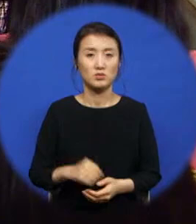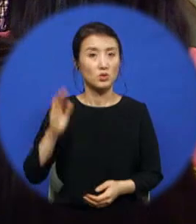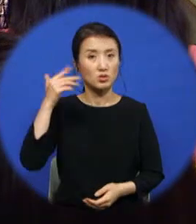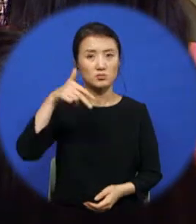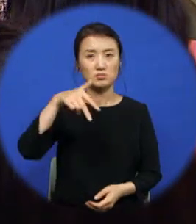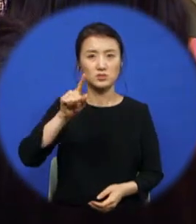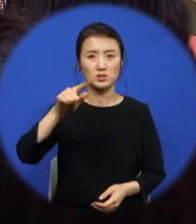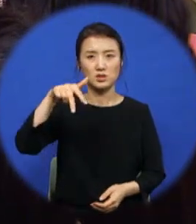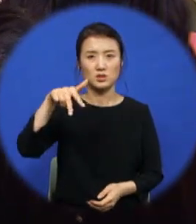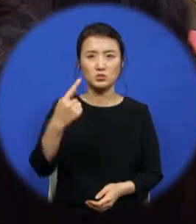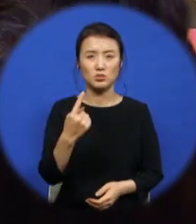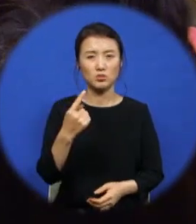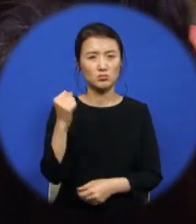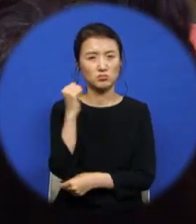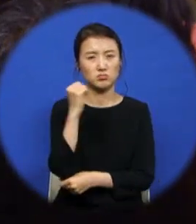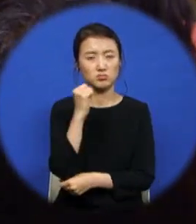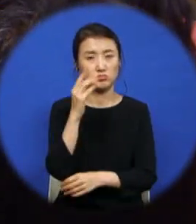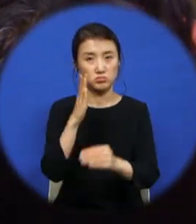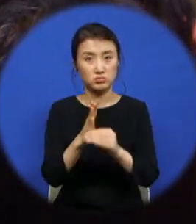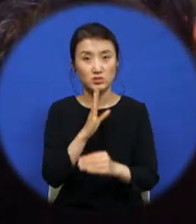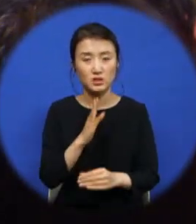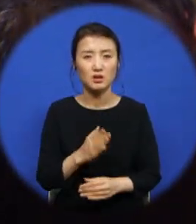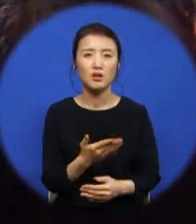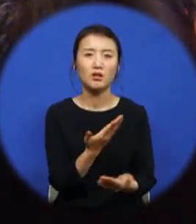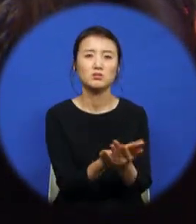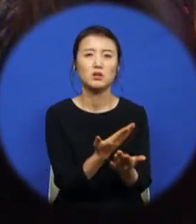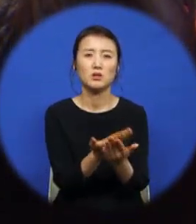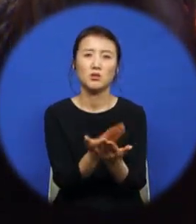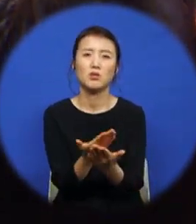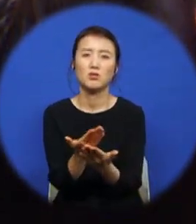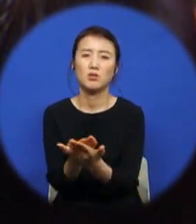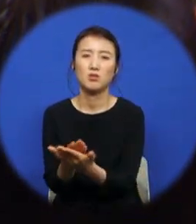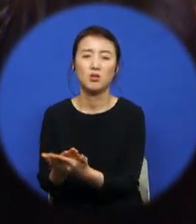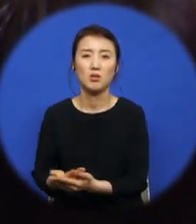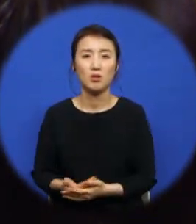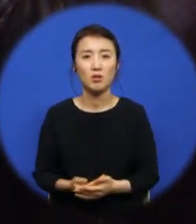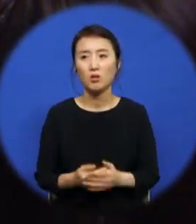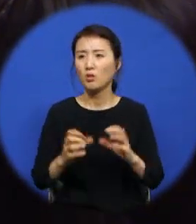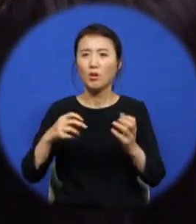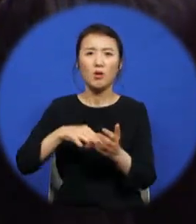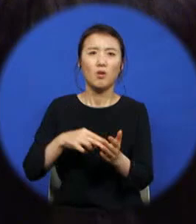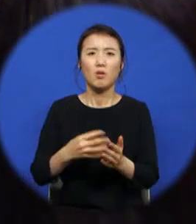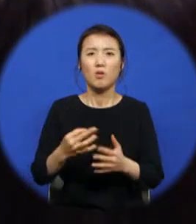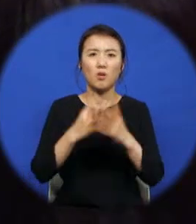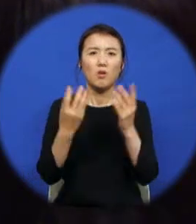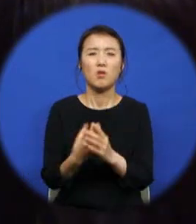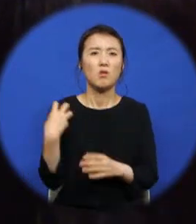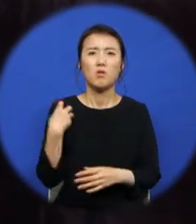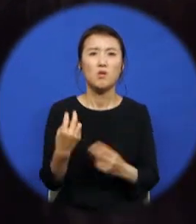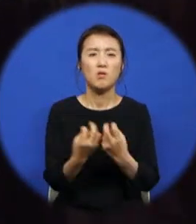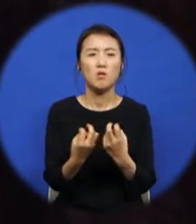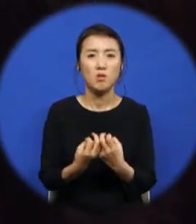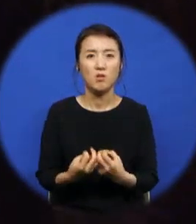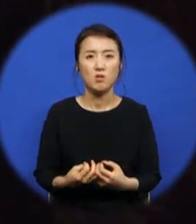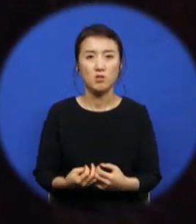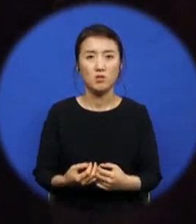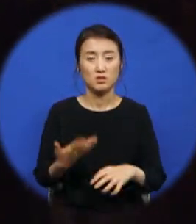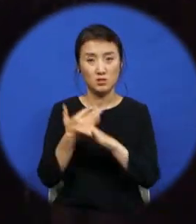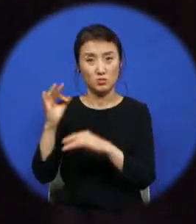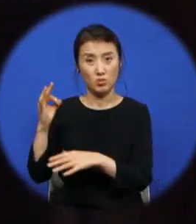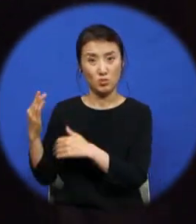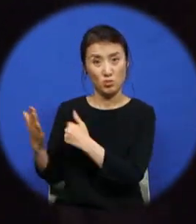흔들리지 않습니까 이것도 해달라 저것 되다가 나라가 뭘 어떻게 몰던 합니까 다른 사람 돈으로 도와 달라는 거